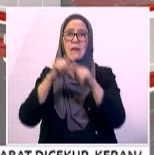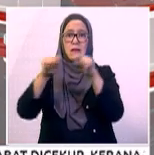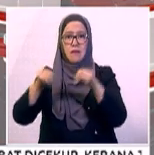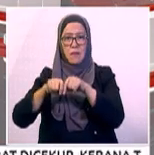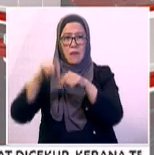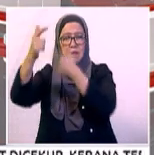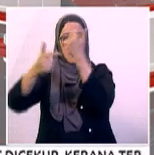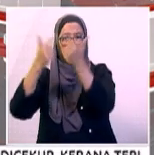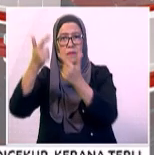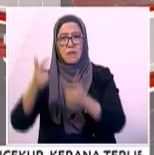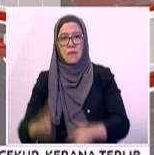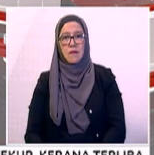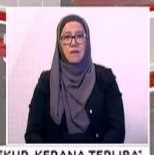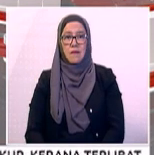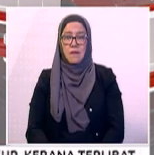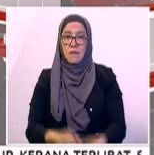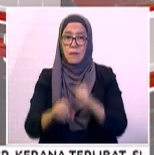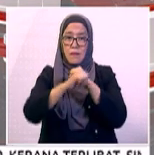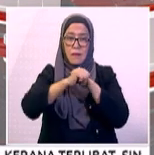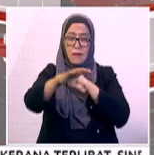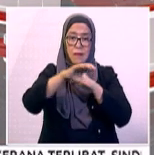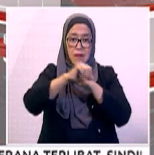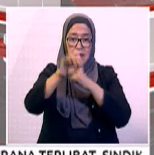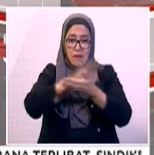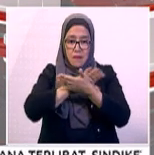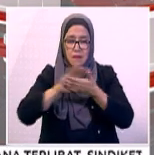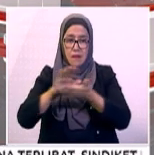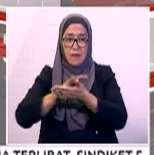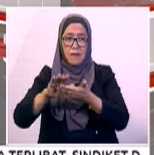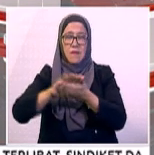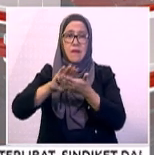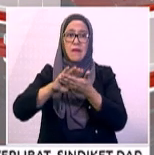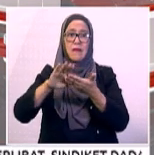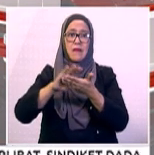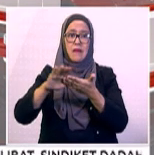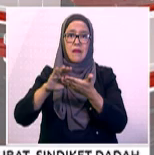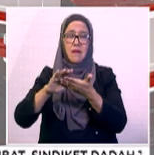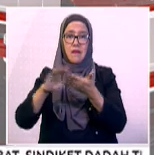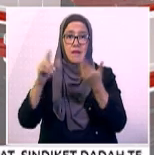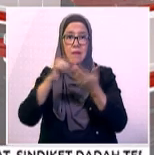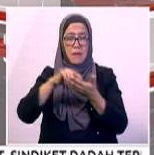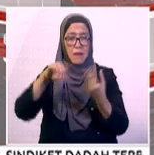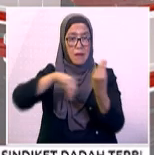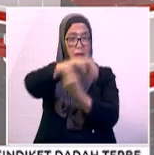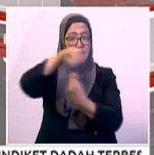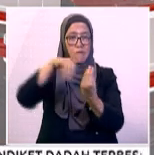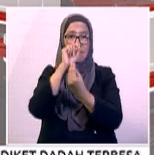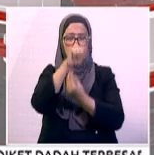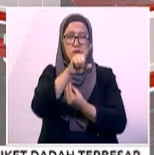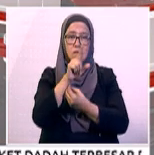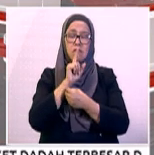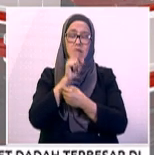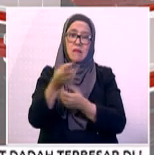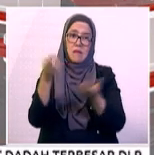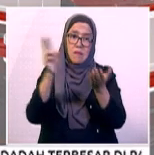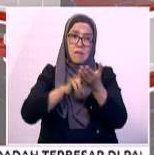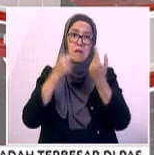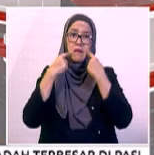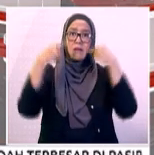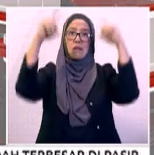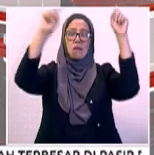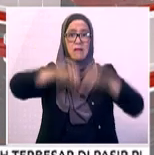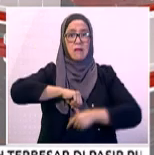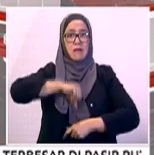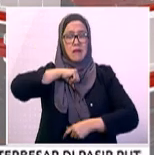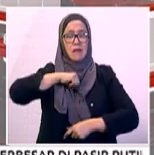Kempen kebersihan jemaah Malaysia di Arafah, Muzdalifah dan Mina tahun lepas mencatat kejayaan membanggakan sehingga mendapat